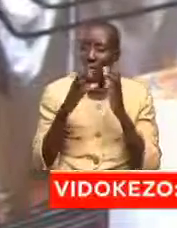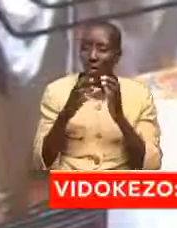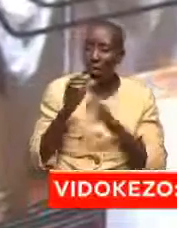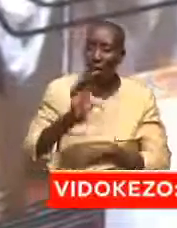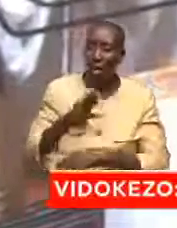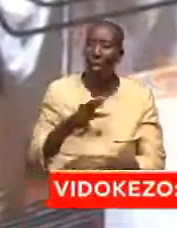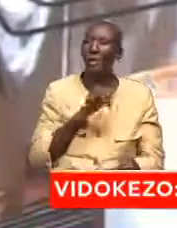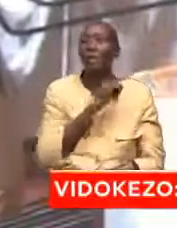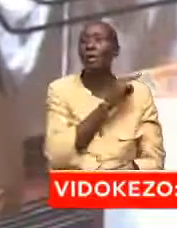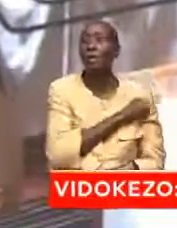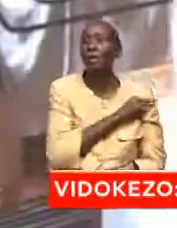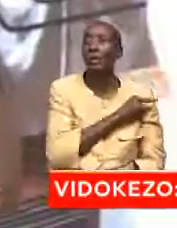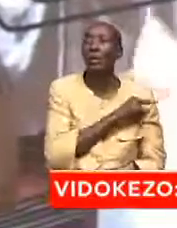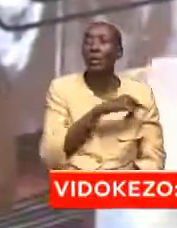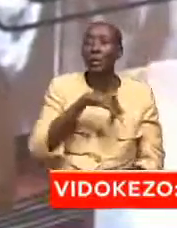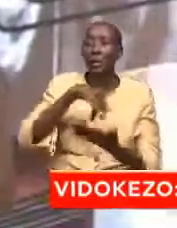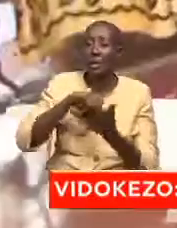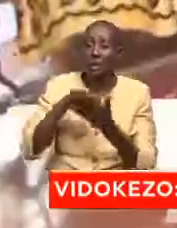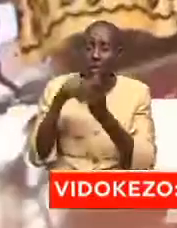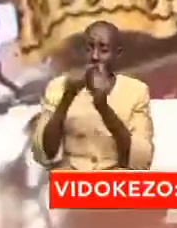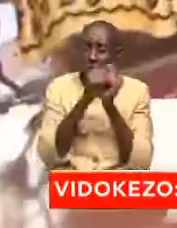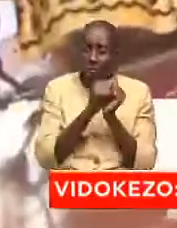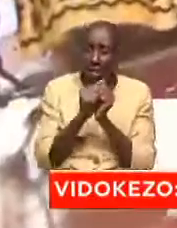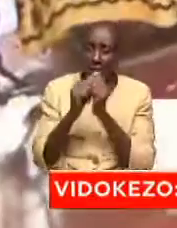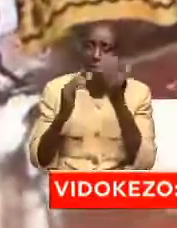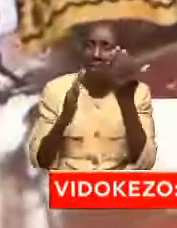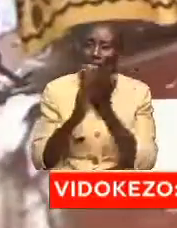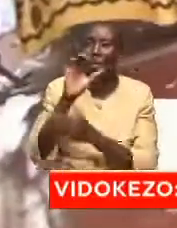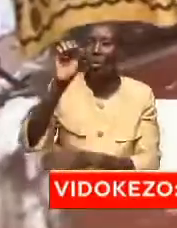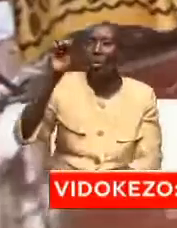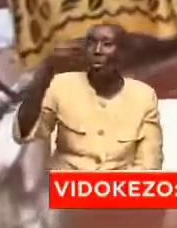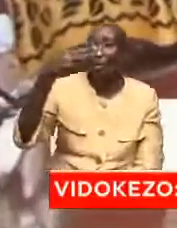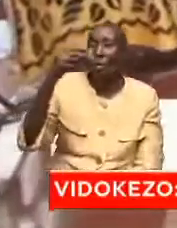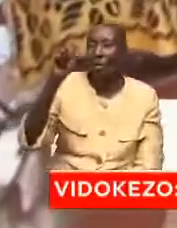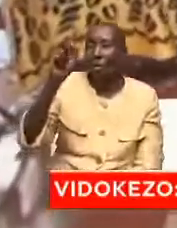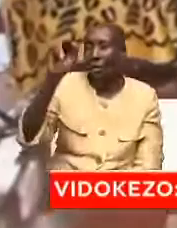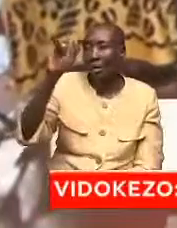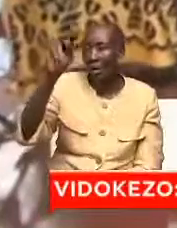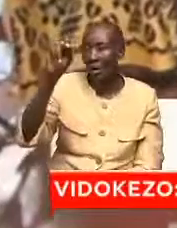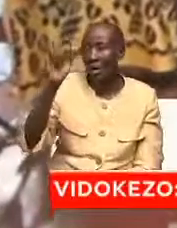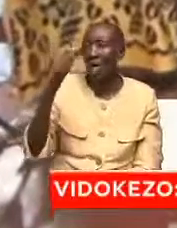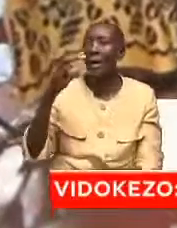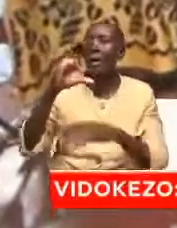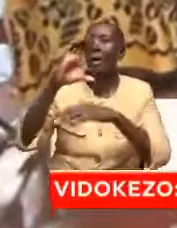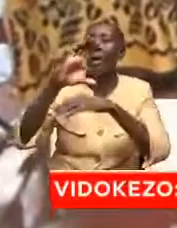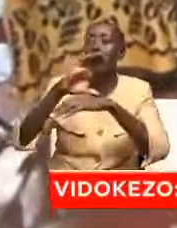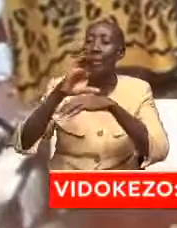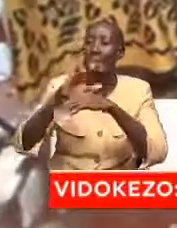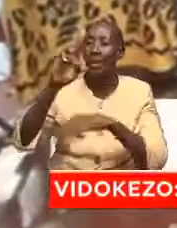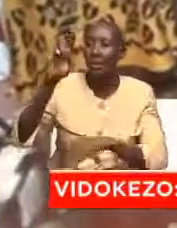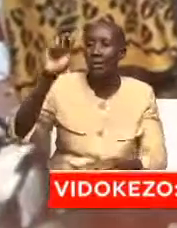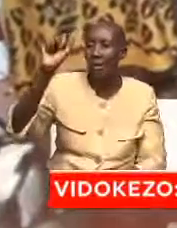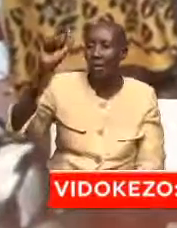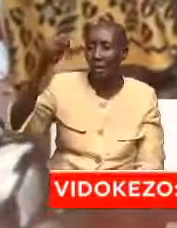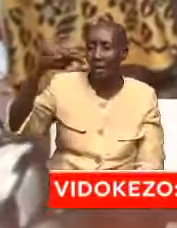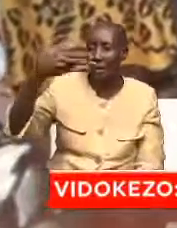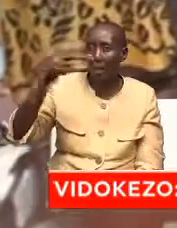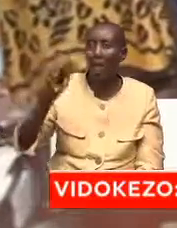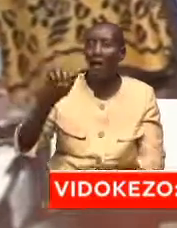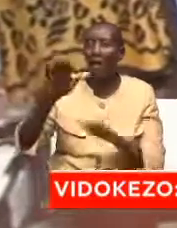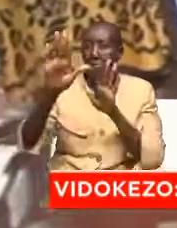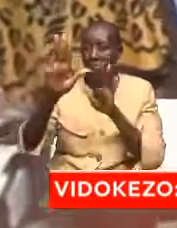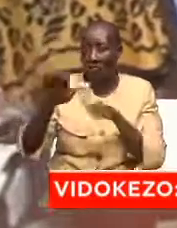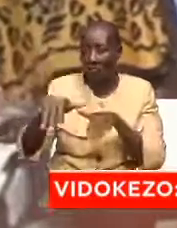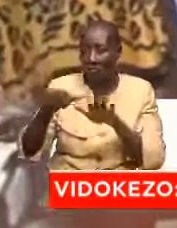Mama hawa waliojumuishwa kwa pamoja kupitia shirika la Shekina Glory na kanisa la Rafa wakiendesha shughuli za ufundi za